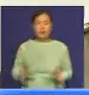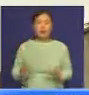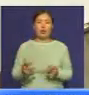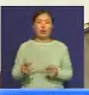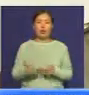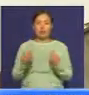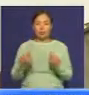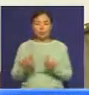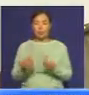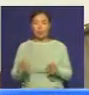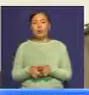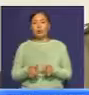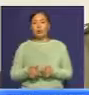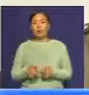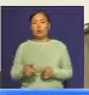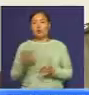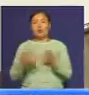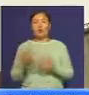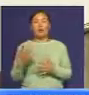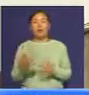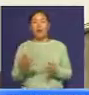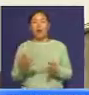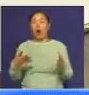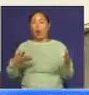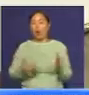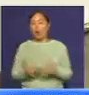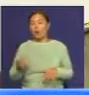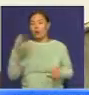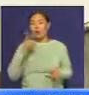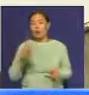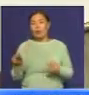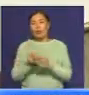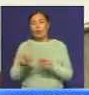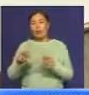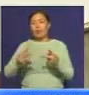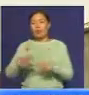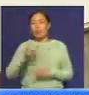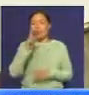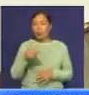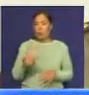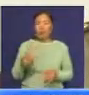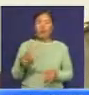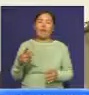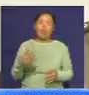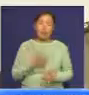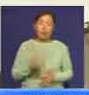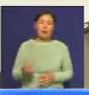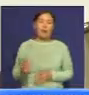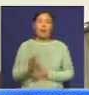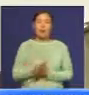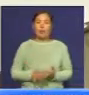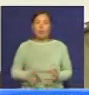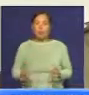правонарушениях данные материалы будут переданы в органы суд для дальнейшего рассмотрения материалов в суде. Уже там